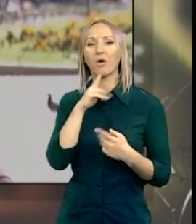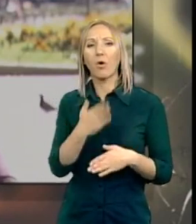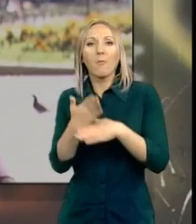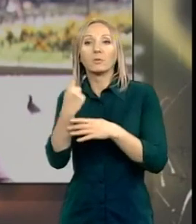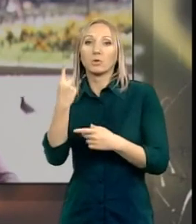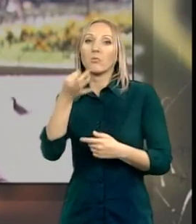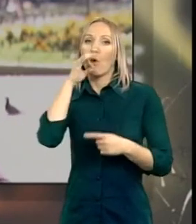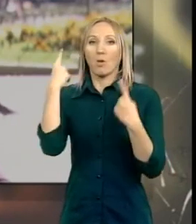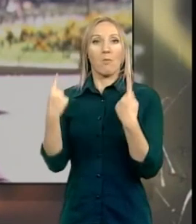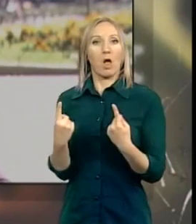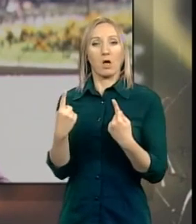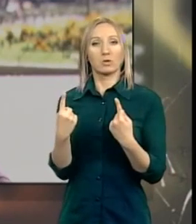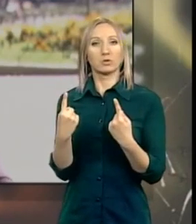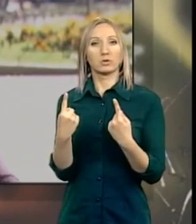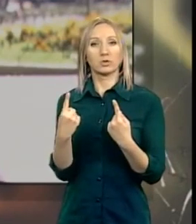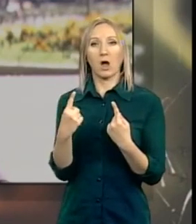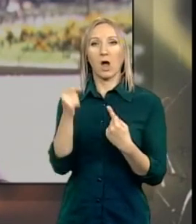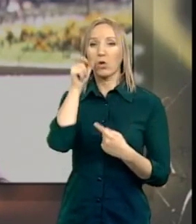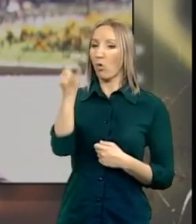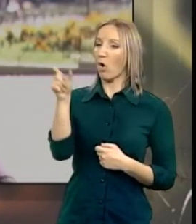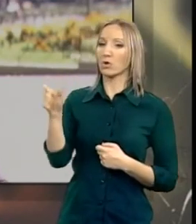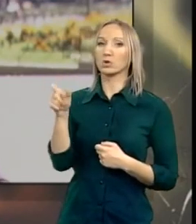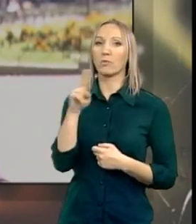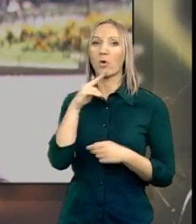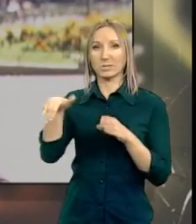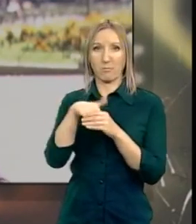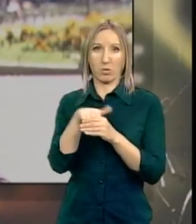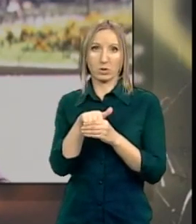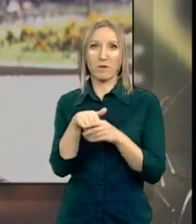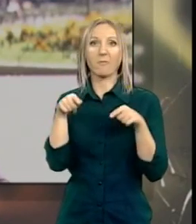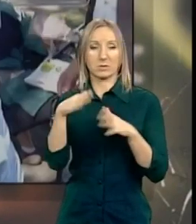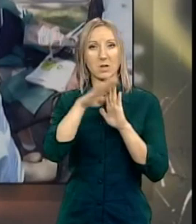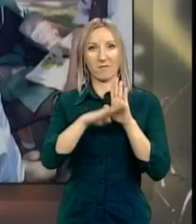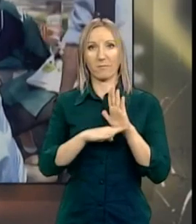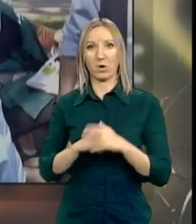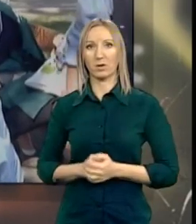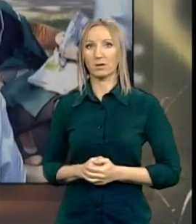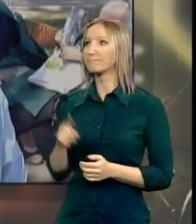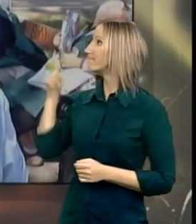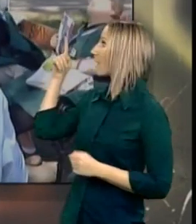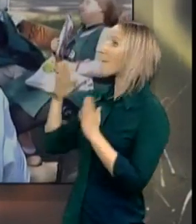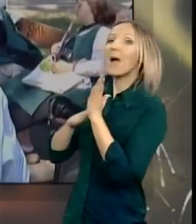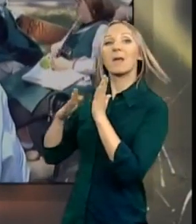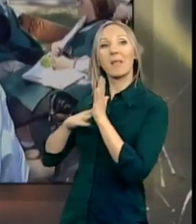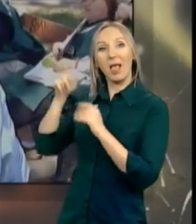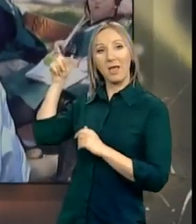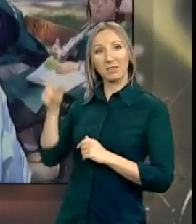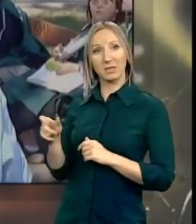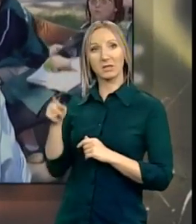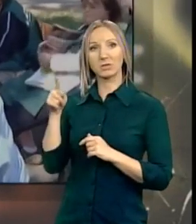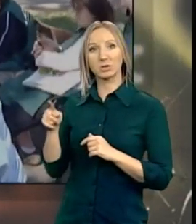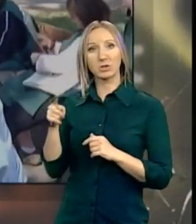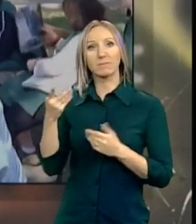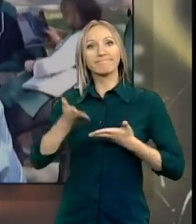jednom boljem položaju onih koje upošljavamo kroz ovaj program. Ja sam Mara Milotić, prodaj